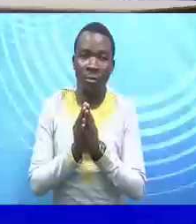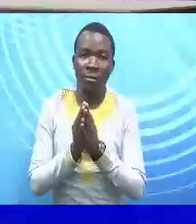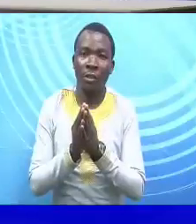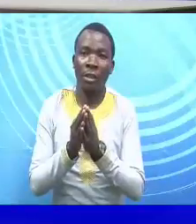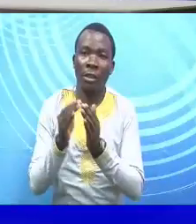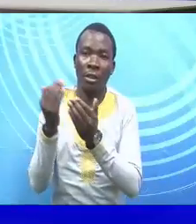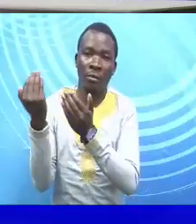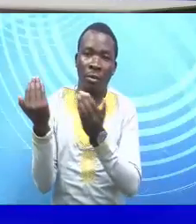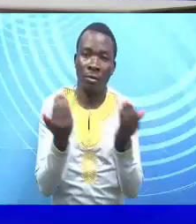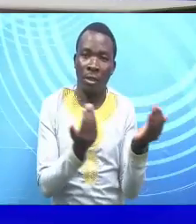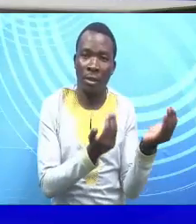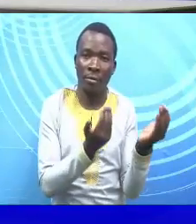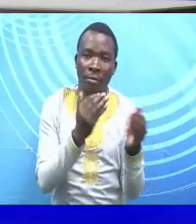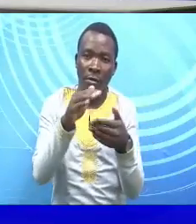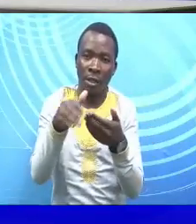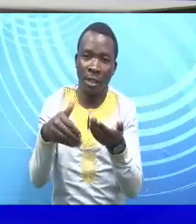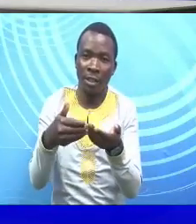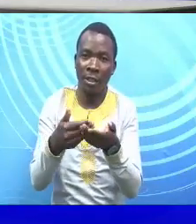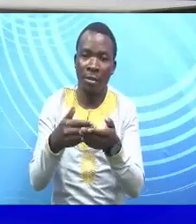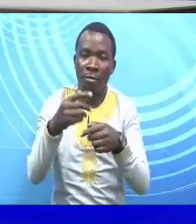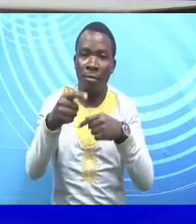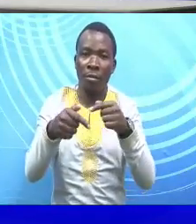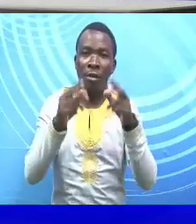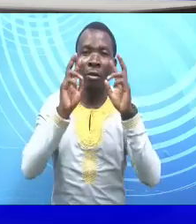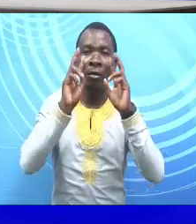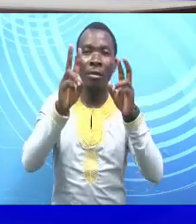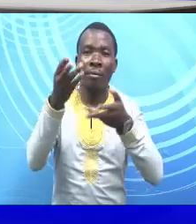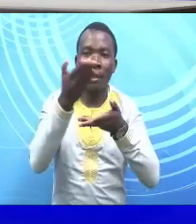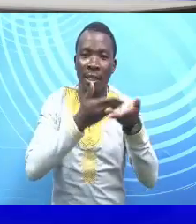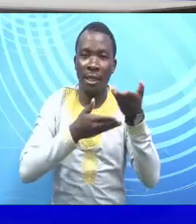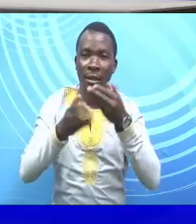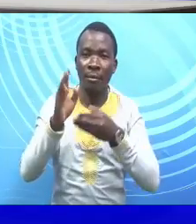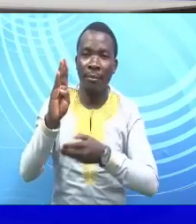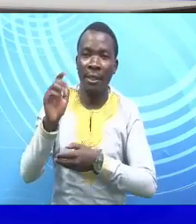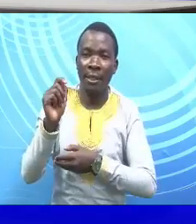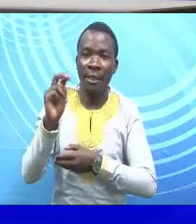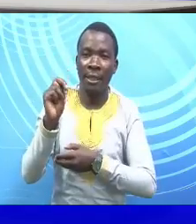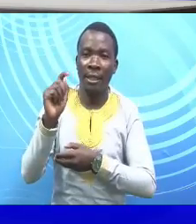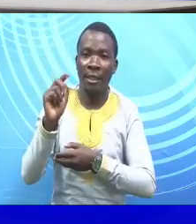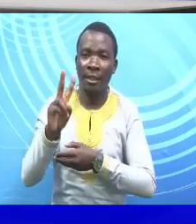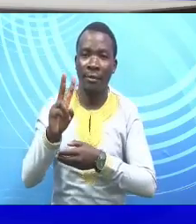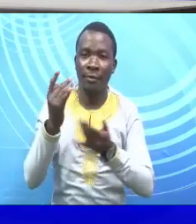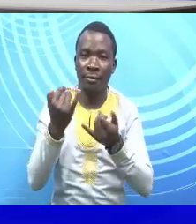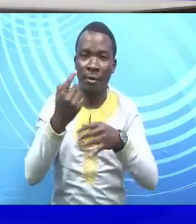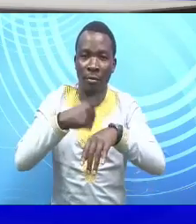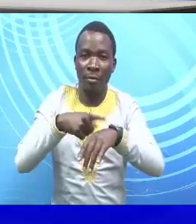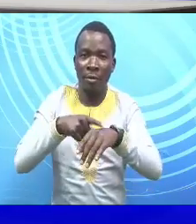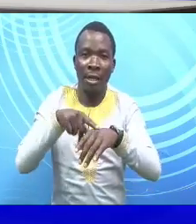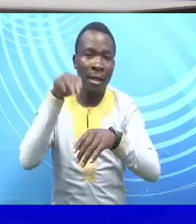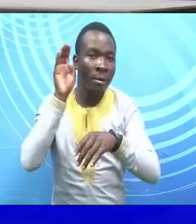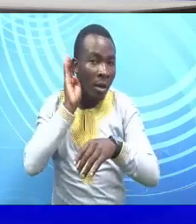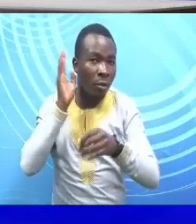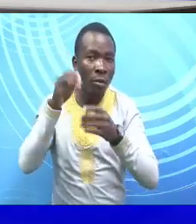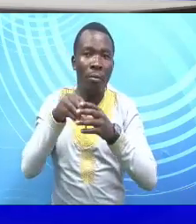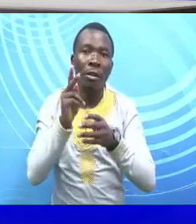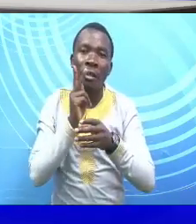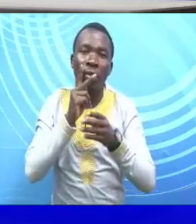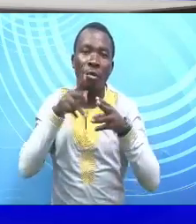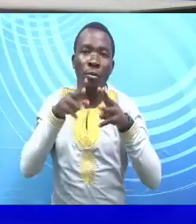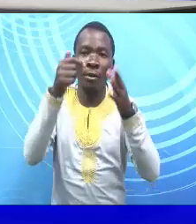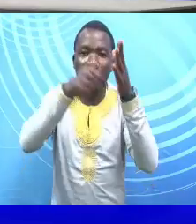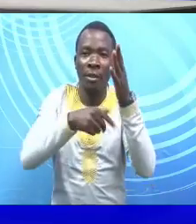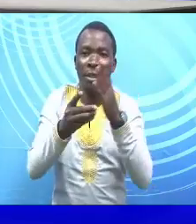Eka tubahe ikaze mwe mwese mukomeje kukena ibigano bya BTN TV. Uyu ni umwanya tugiye kugeza amakuru mu Kinyarwanda ku buryo burambuye.